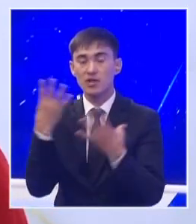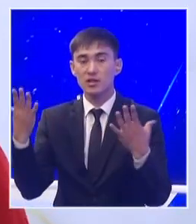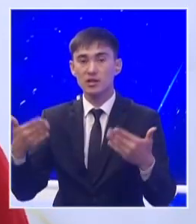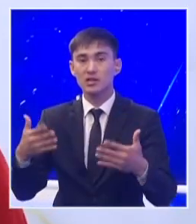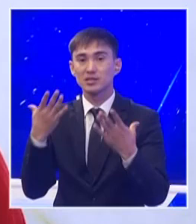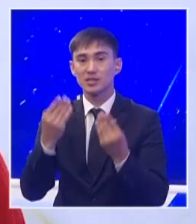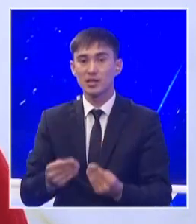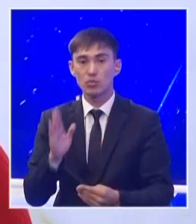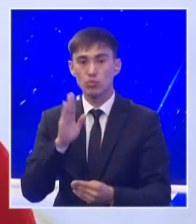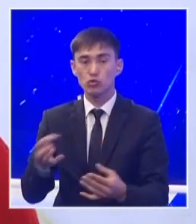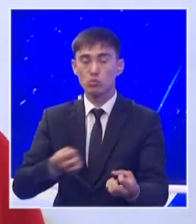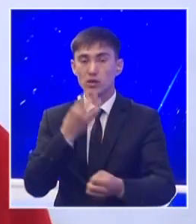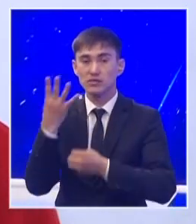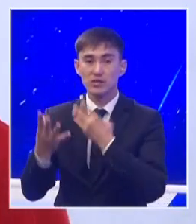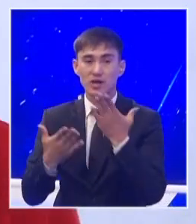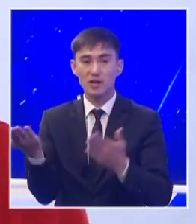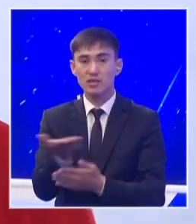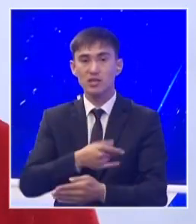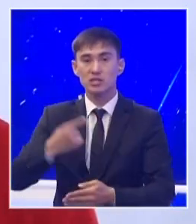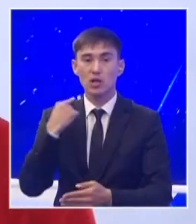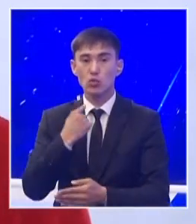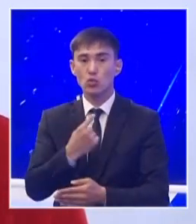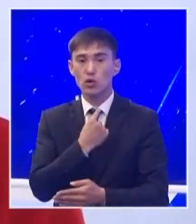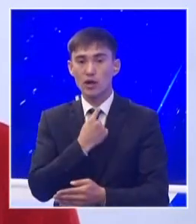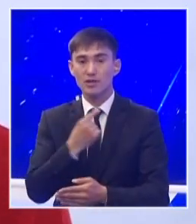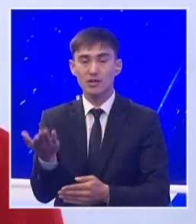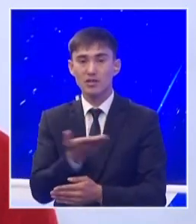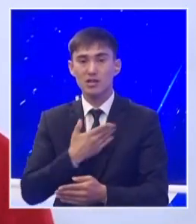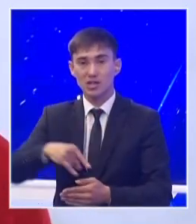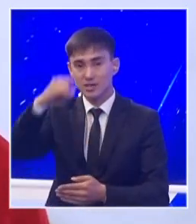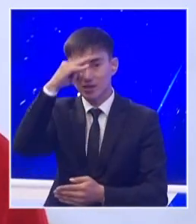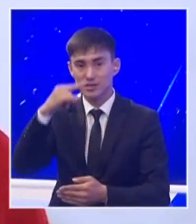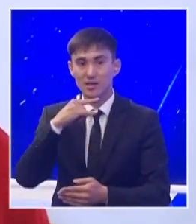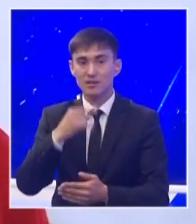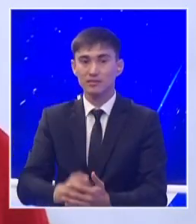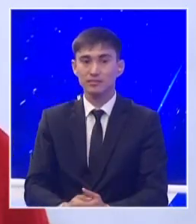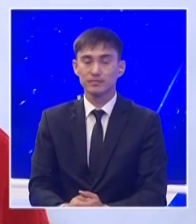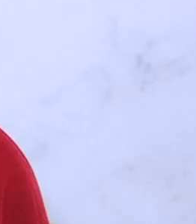дней. Пусть процветает наш Талдыкурган и наш Казахстан.